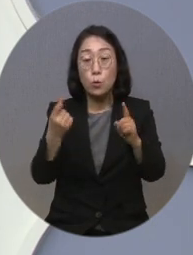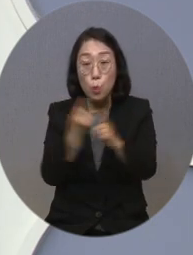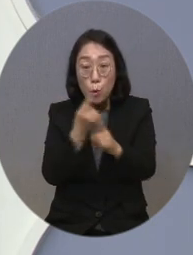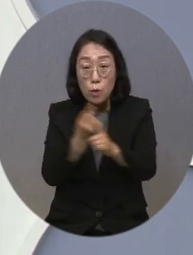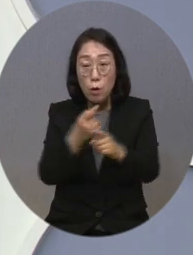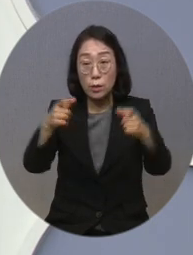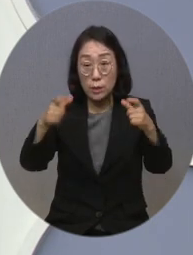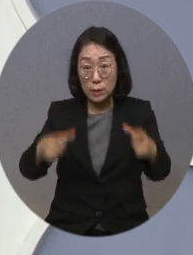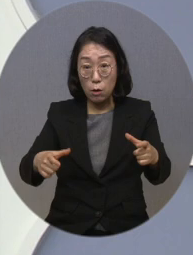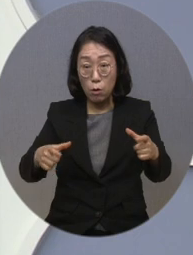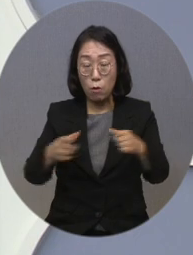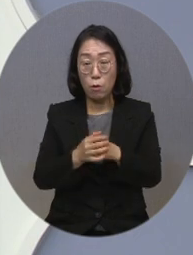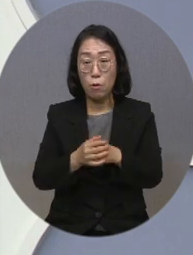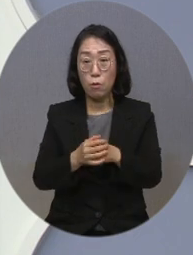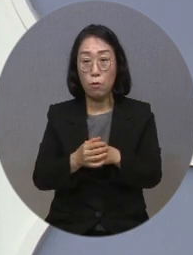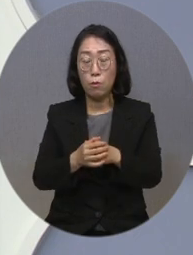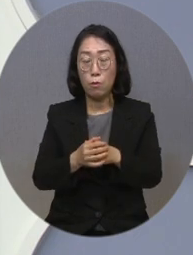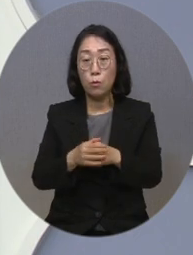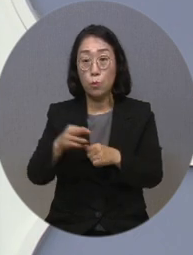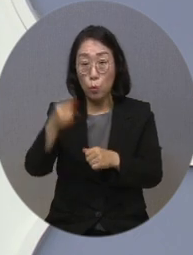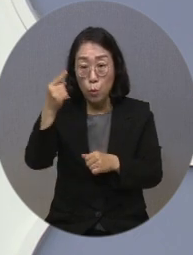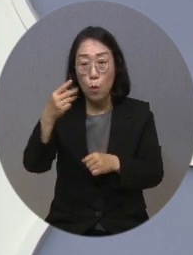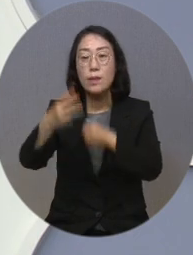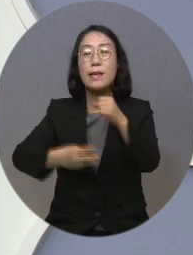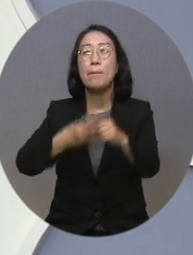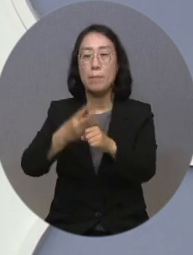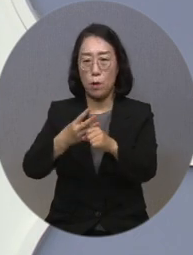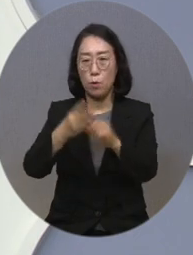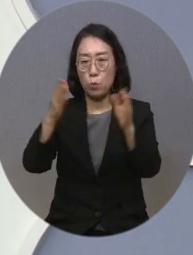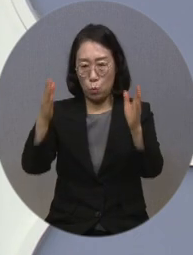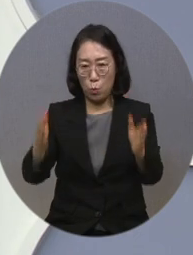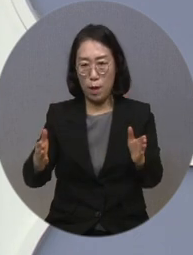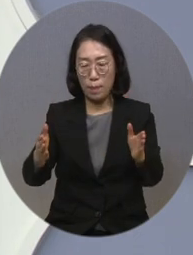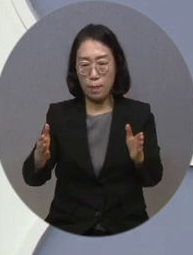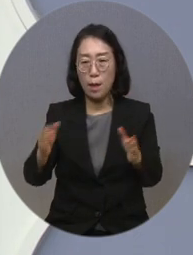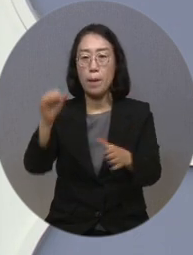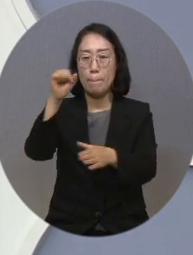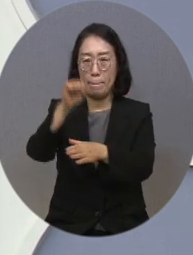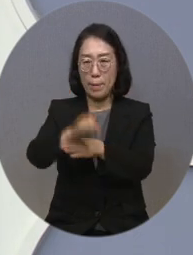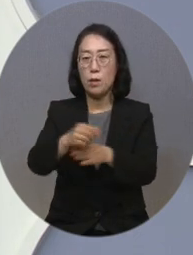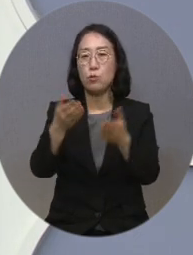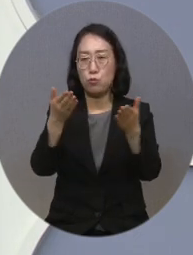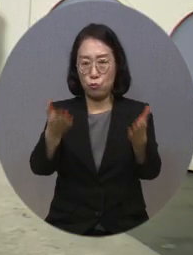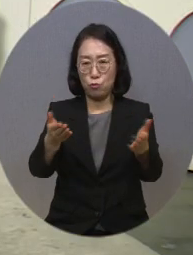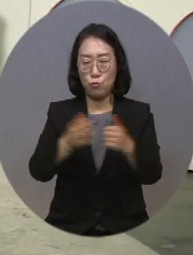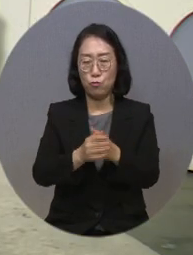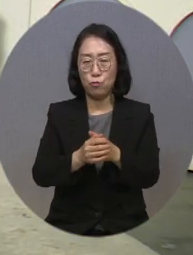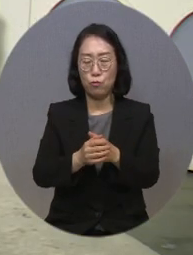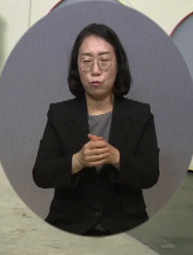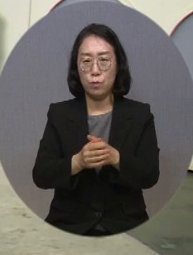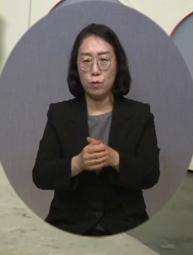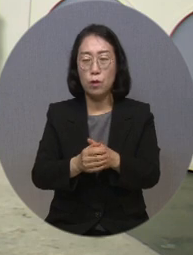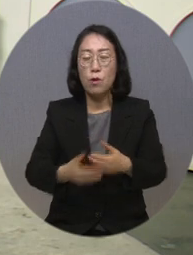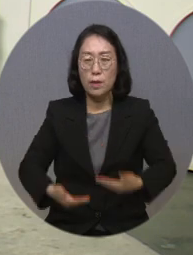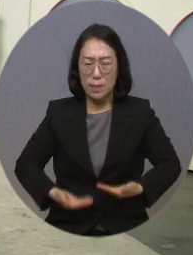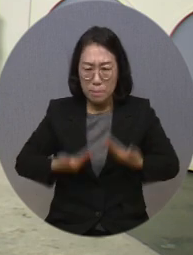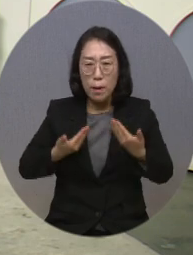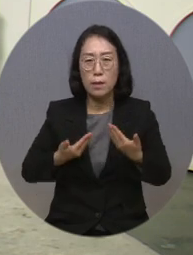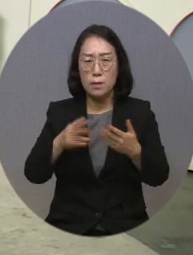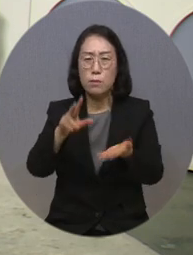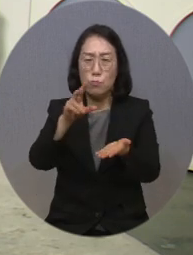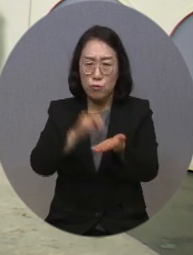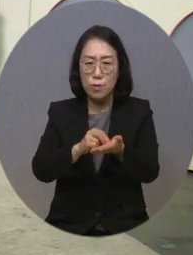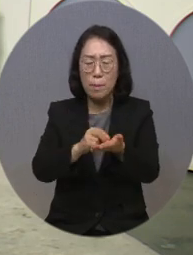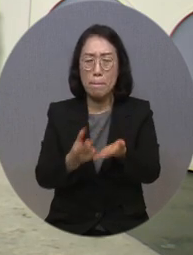마찬가지로 3년 내에만 팔면 비과세 하도록 이런 법안을 제가 또 발의를 했습니다. 그래서 우선 급한 불은 꺼야 되기